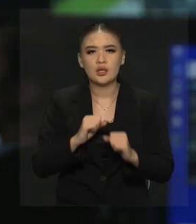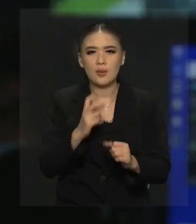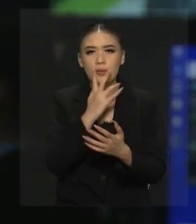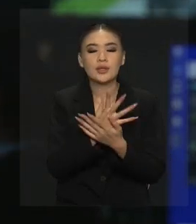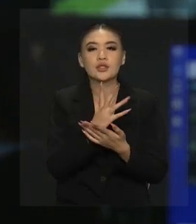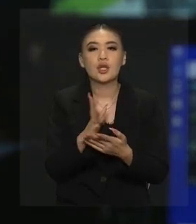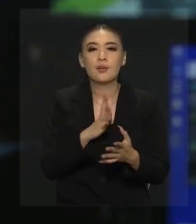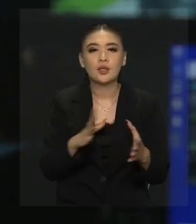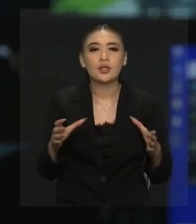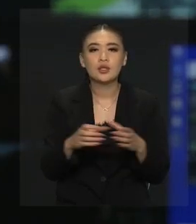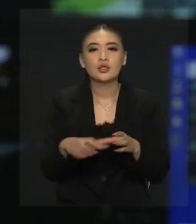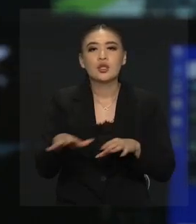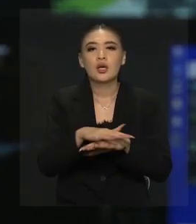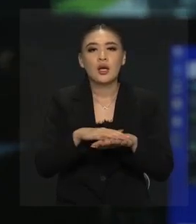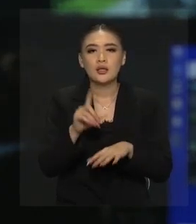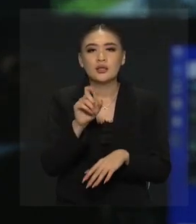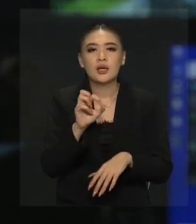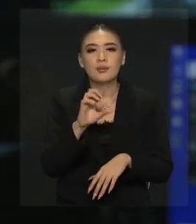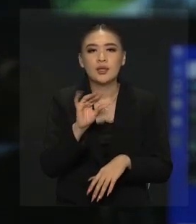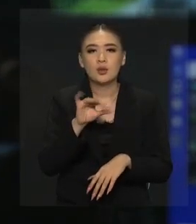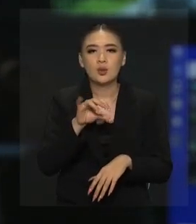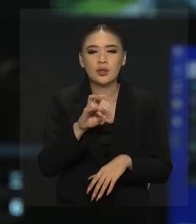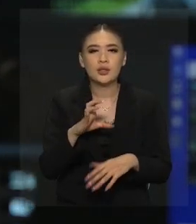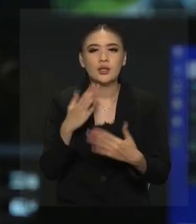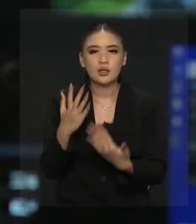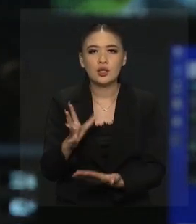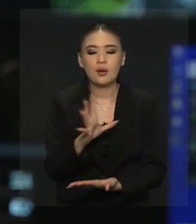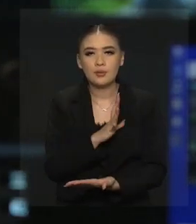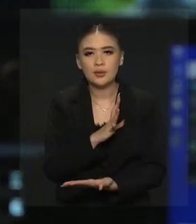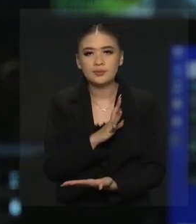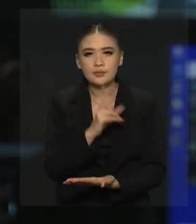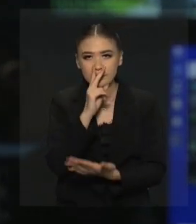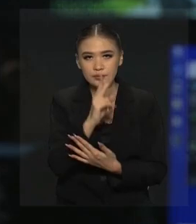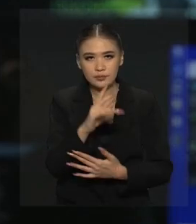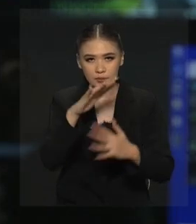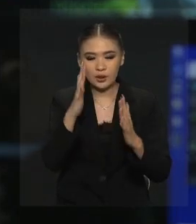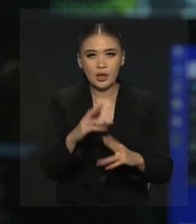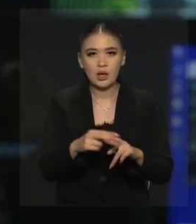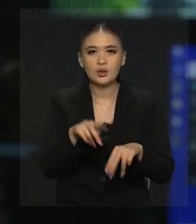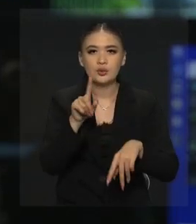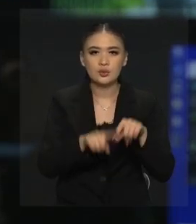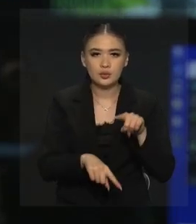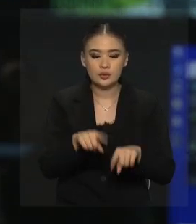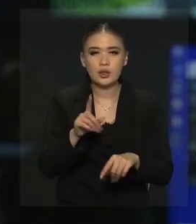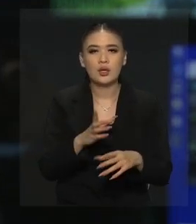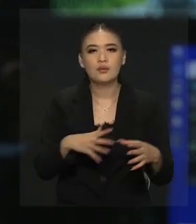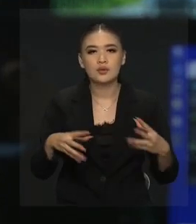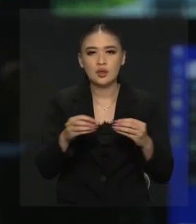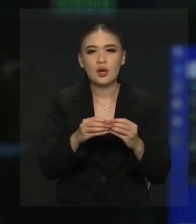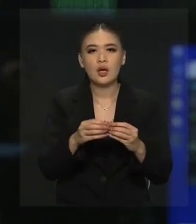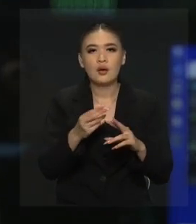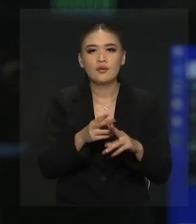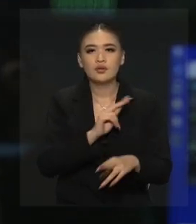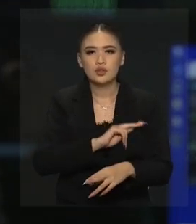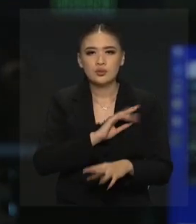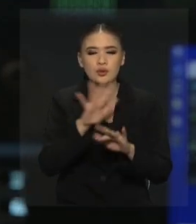Дүйім жұрт өрт сөндіруші Асқар Азабекулиннің рухына тағзым етті. Отбасымен туыстары төтенше жағдайлар саласы қызметкерлерінің бір